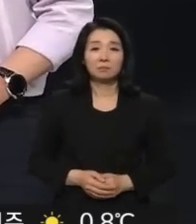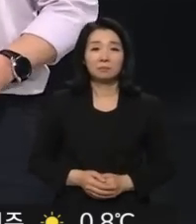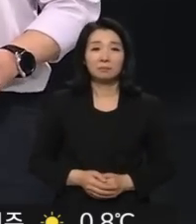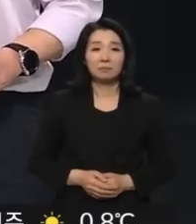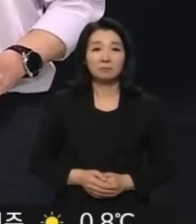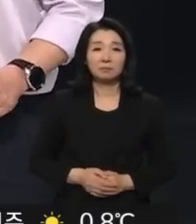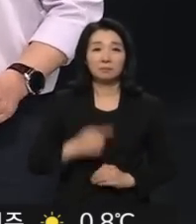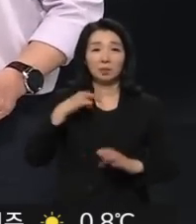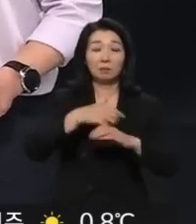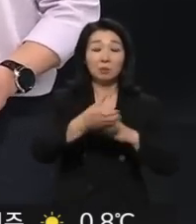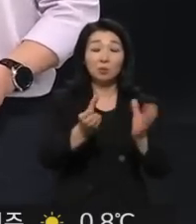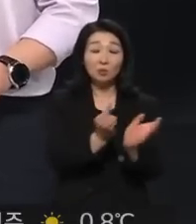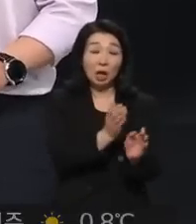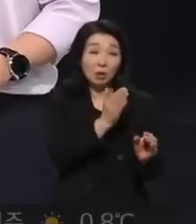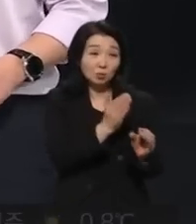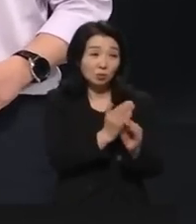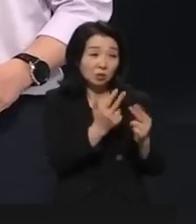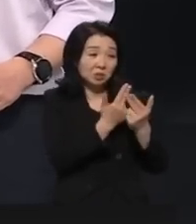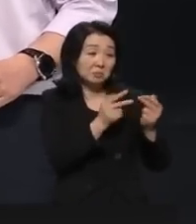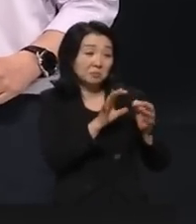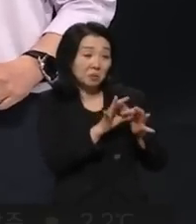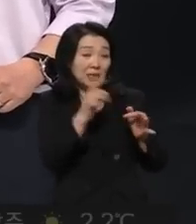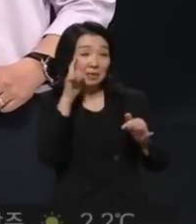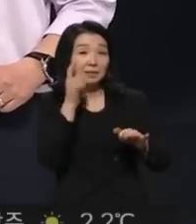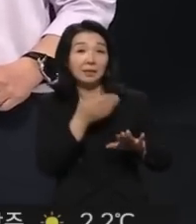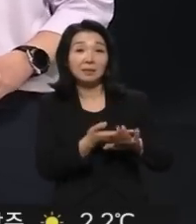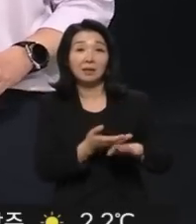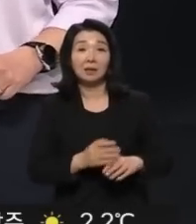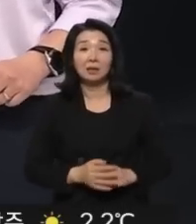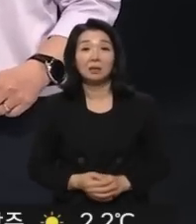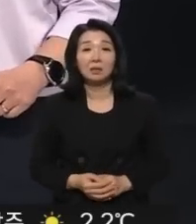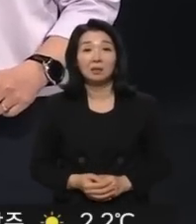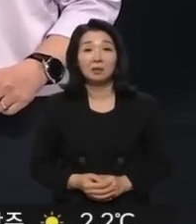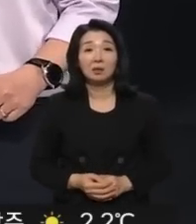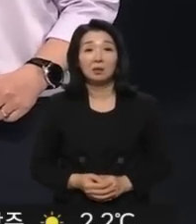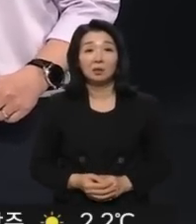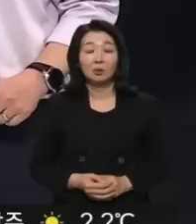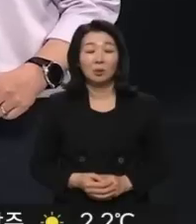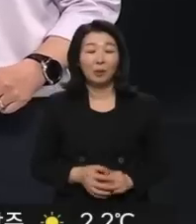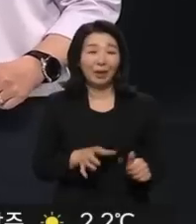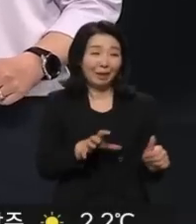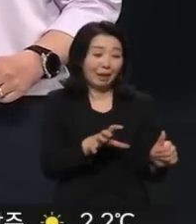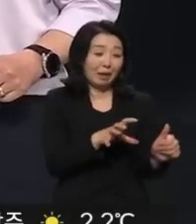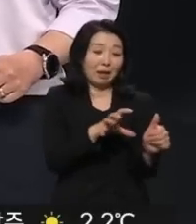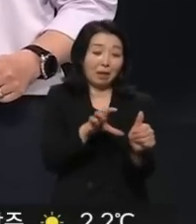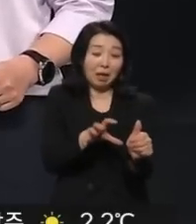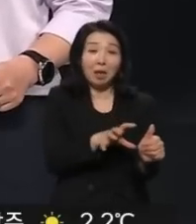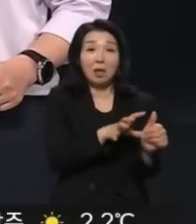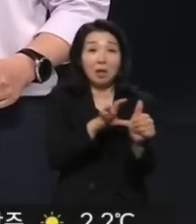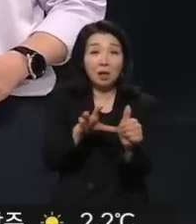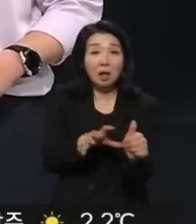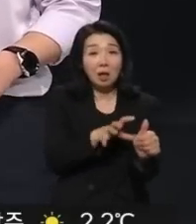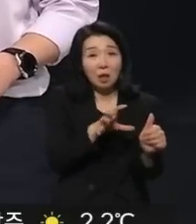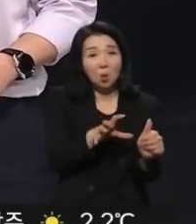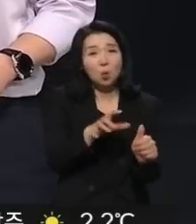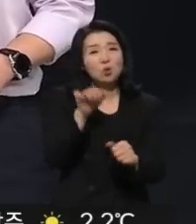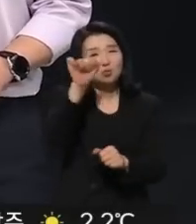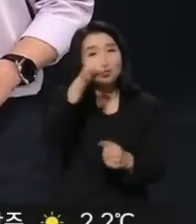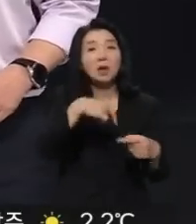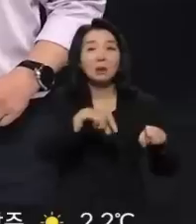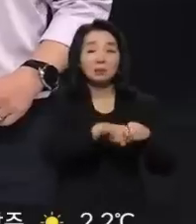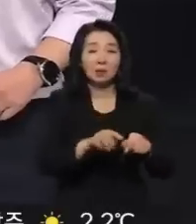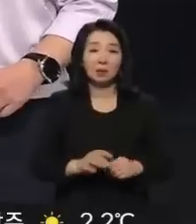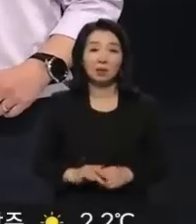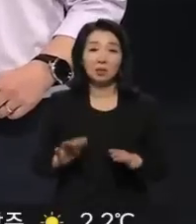하지만 민주당 주류 친명계의 생각은 조금 다르죠. 강성 팬덤 오히려 투쟁 동력으로 여기는 분위기입니다.